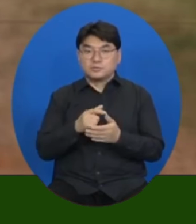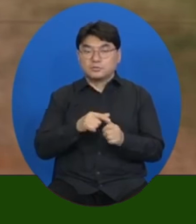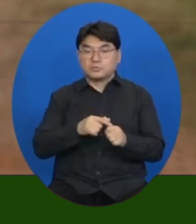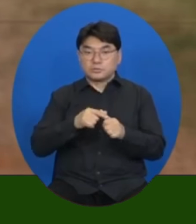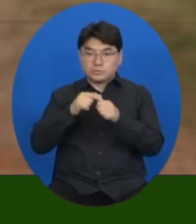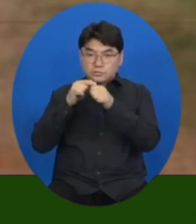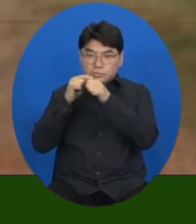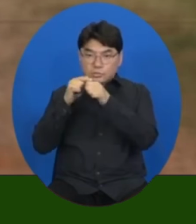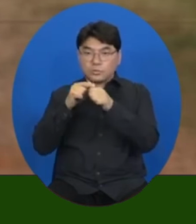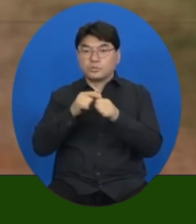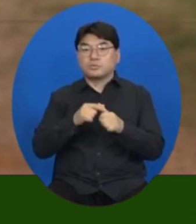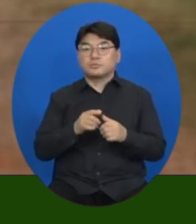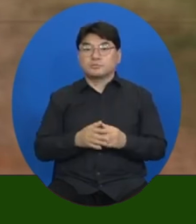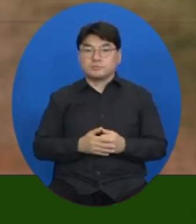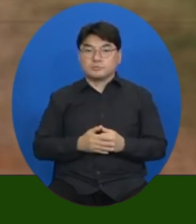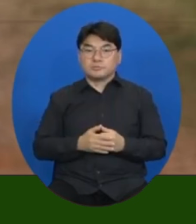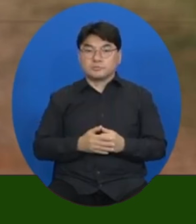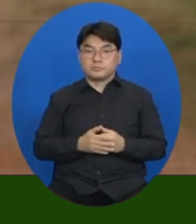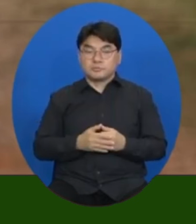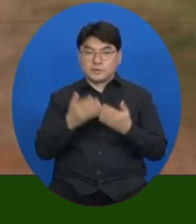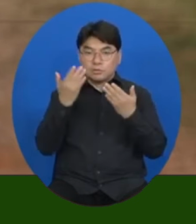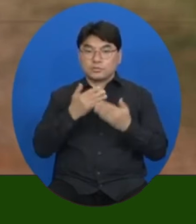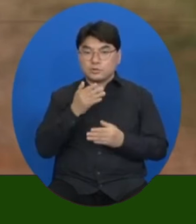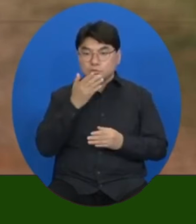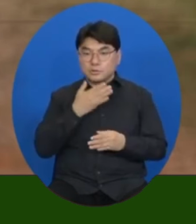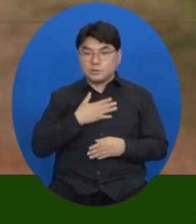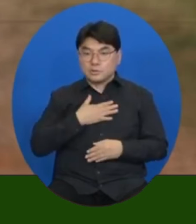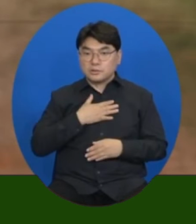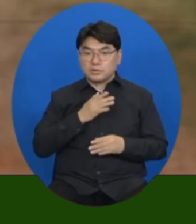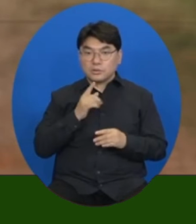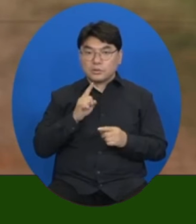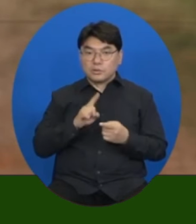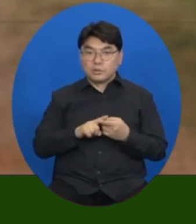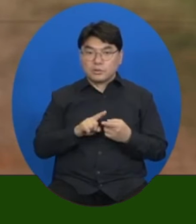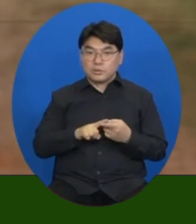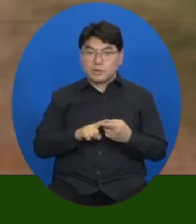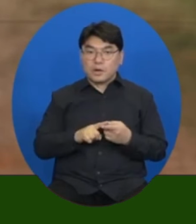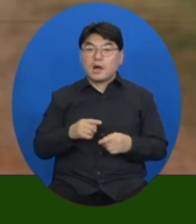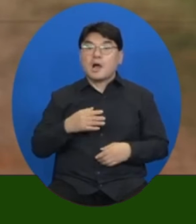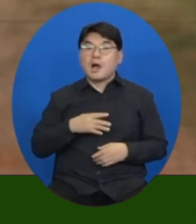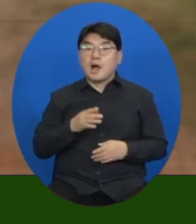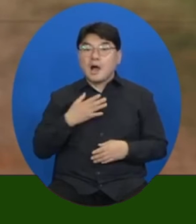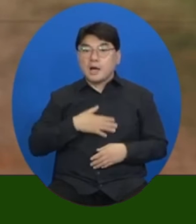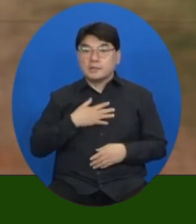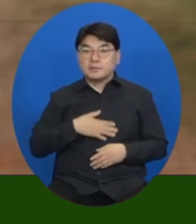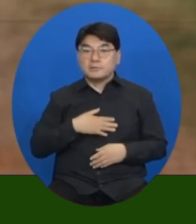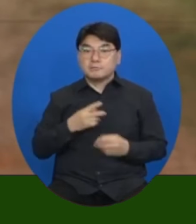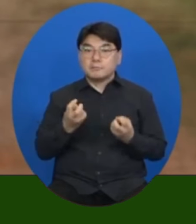모퉁이돌 되신 예수님 위에 인생의 집을 짓구 있지 아닌지를 어떻게 알 수